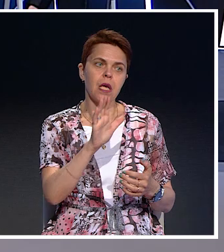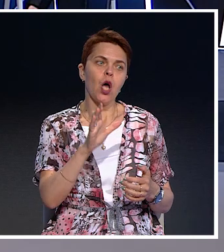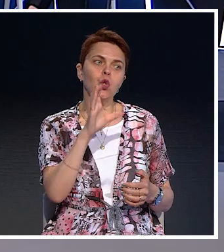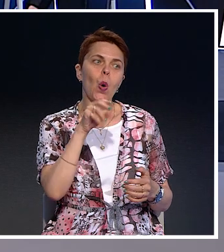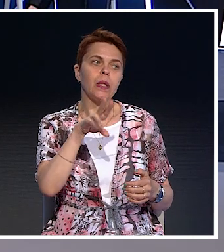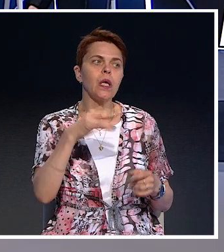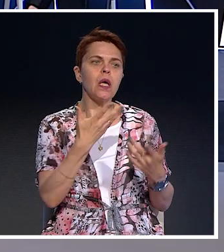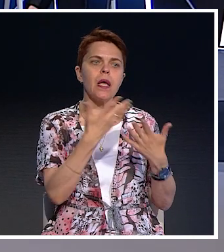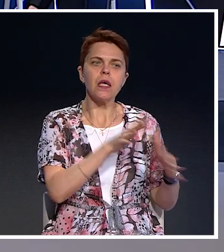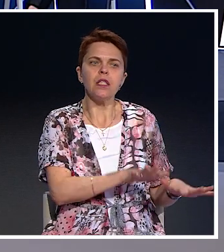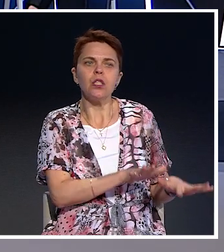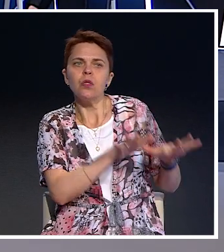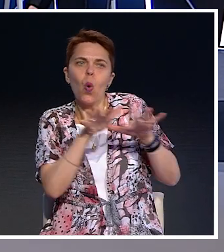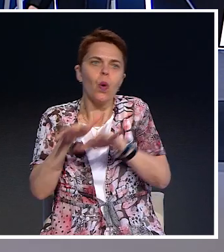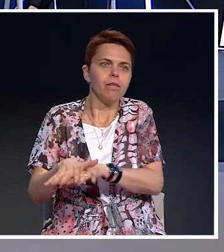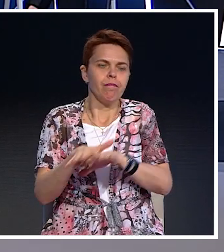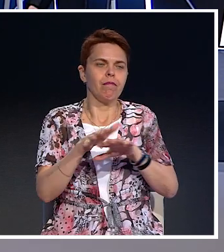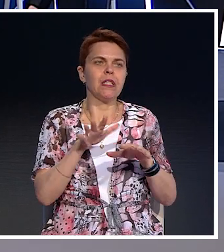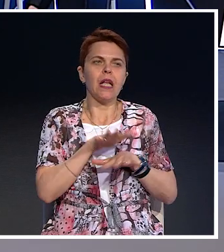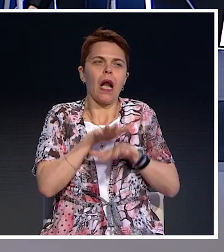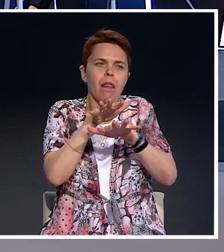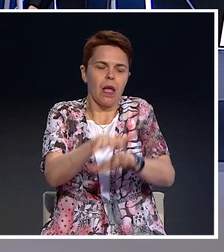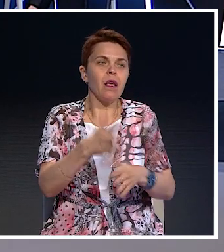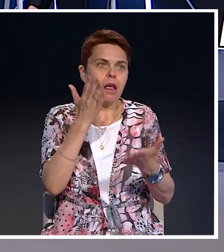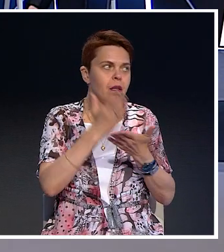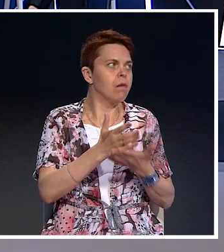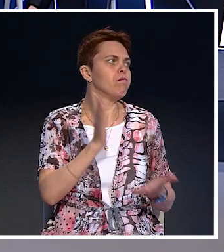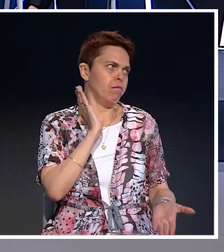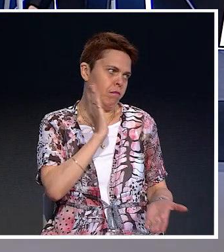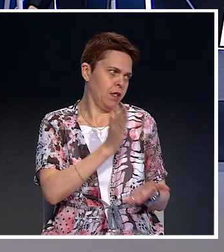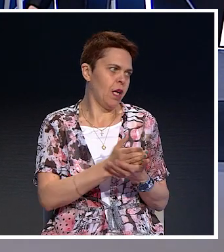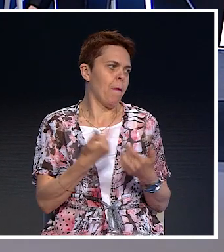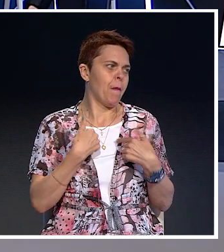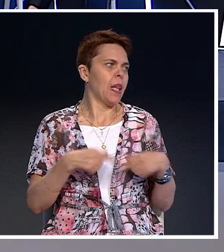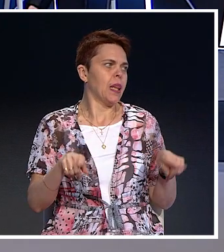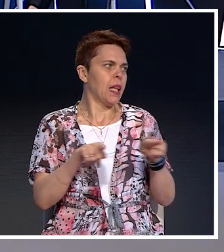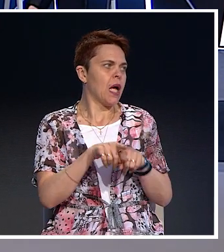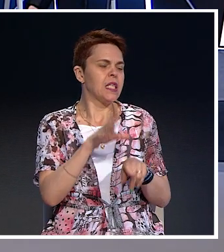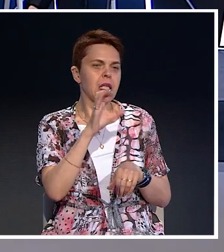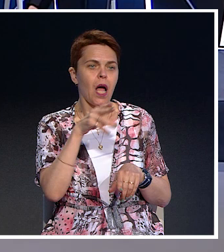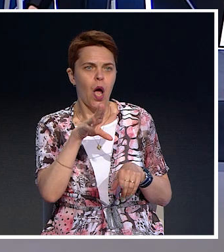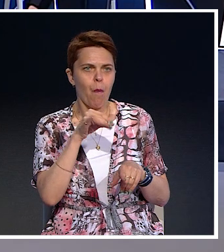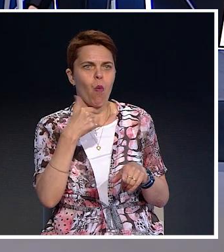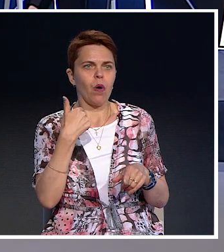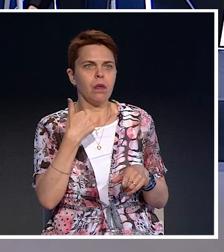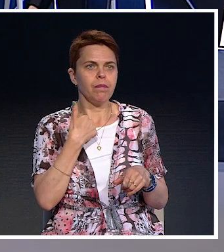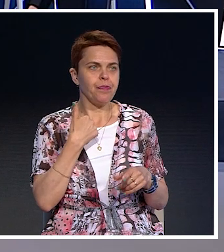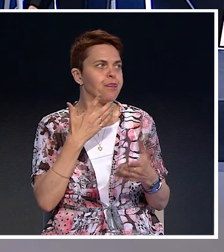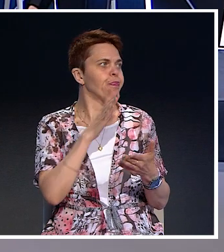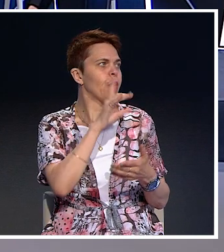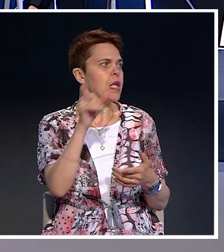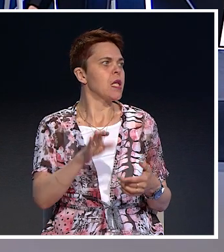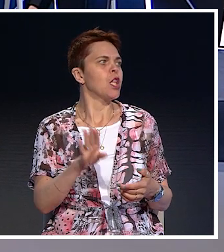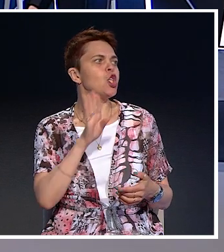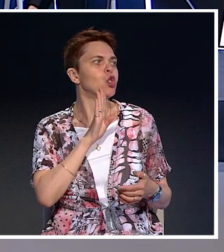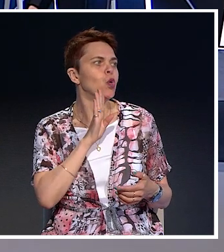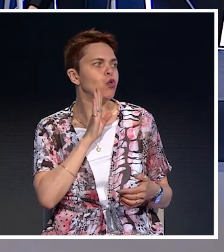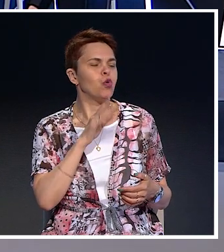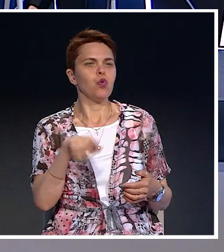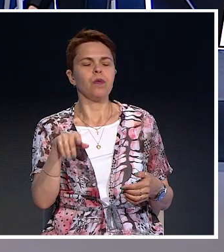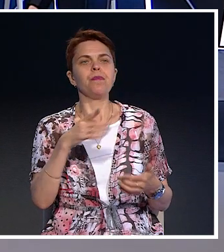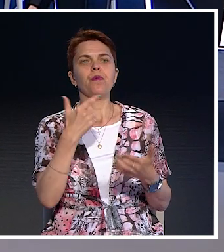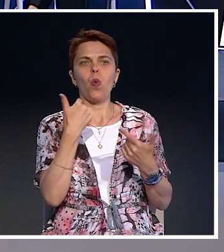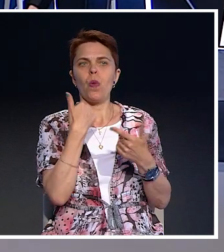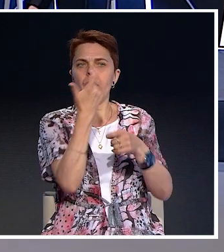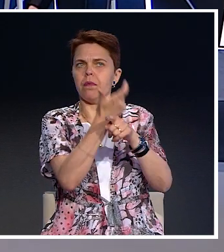солідарність має стратегію залучення жінок? Ну, безперечно, ми так само маємо навіть доплати за жіночу квоту, тому що вона в